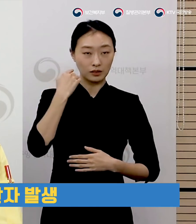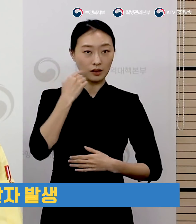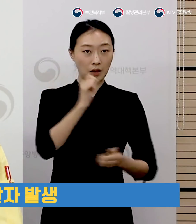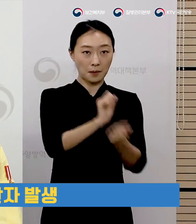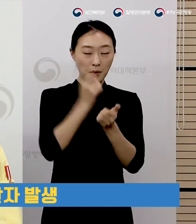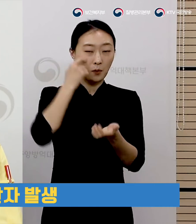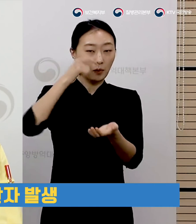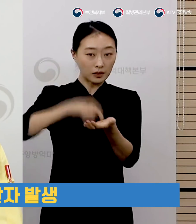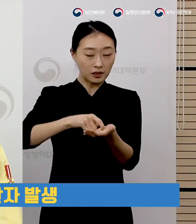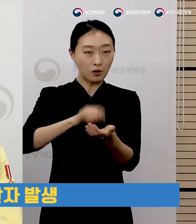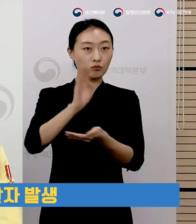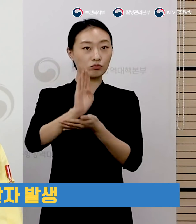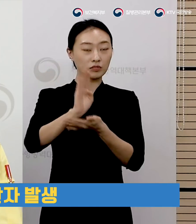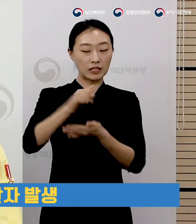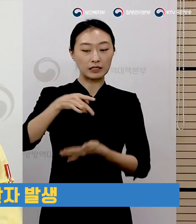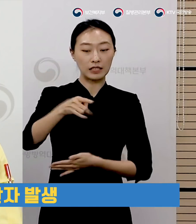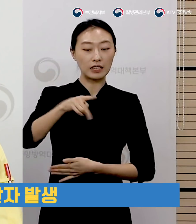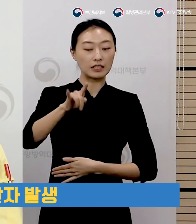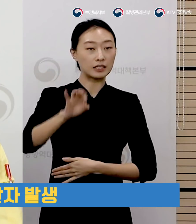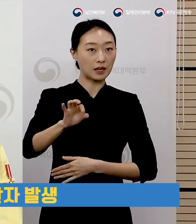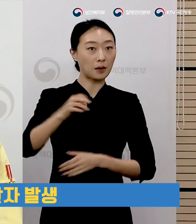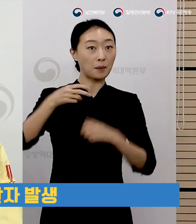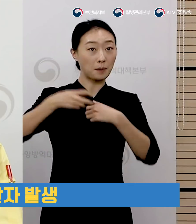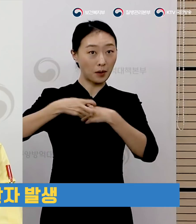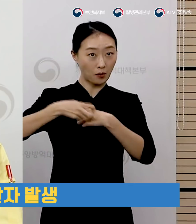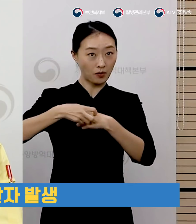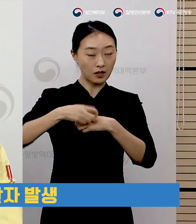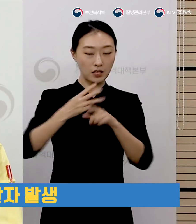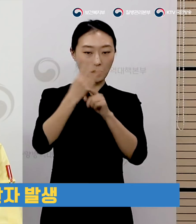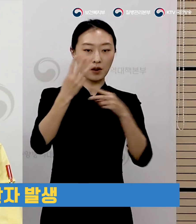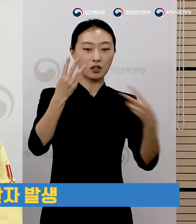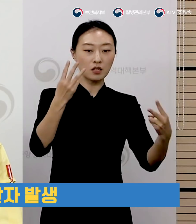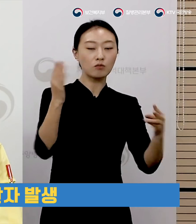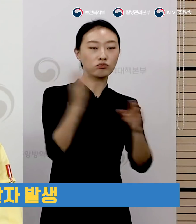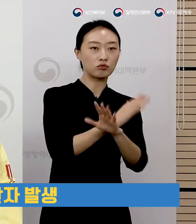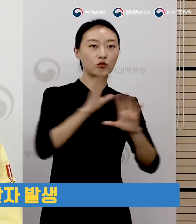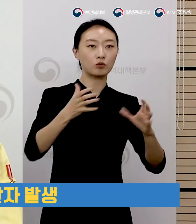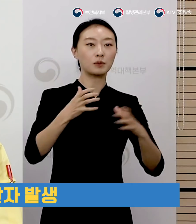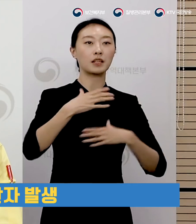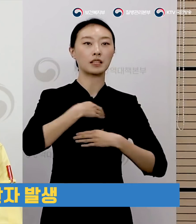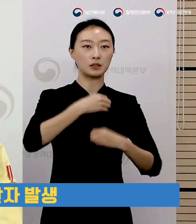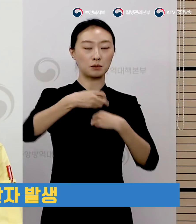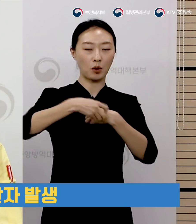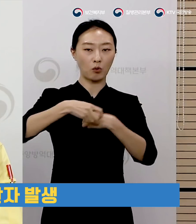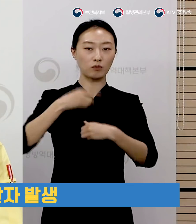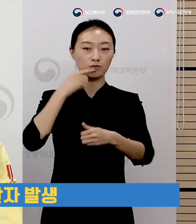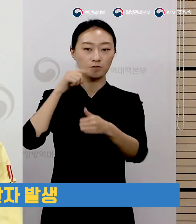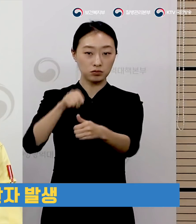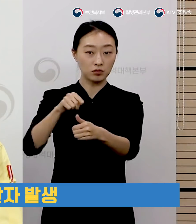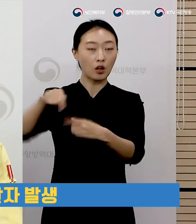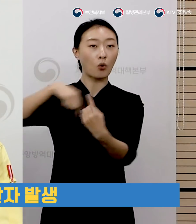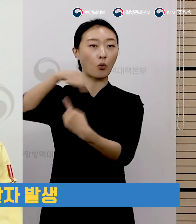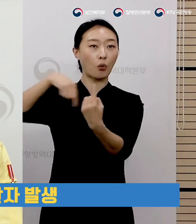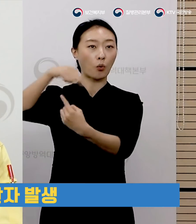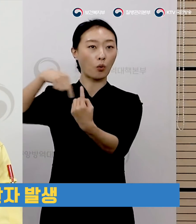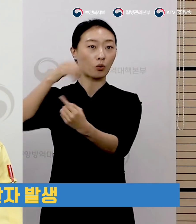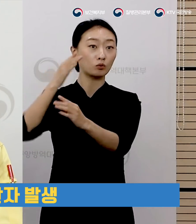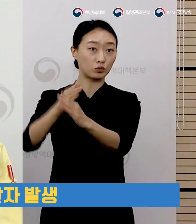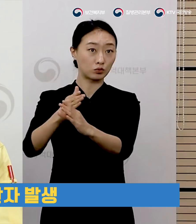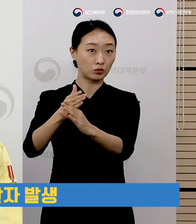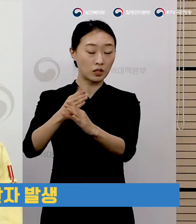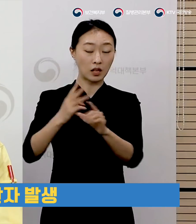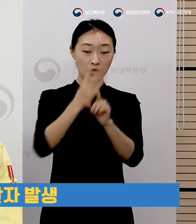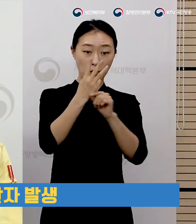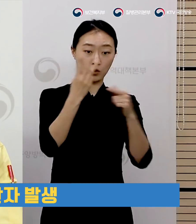분당 재생병원은 3월 2일부터 국민안심병원으로 지정되어 운영 중인 곳입니다. 3월 6일 입원